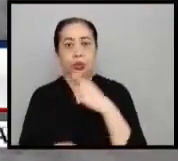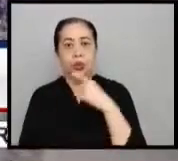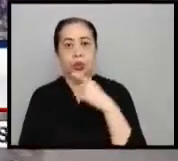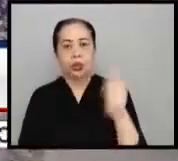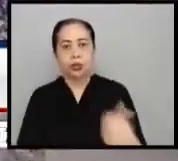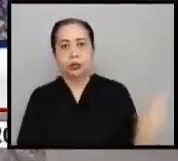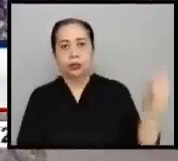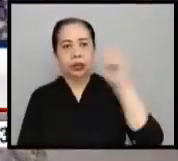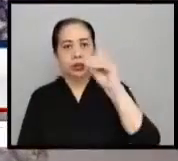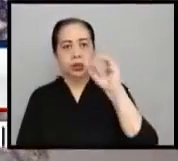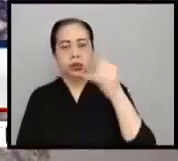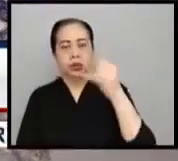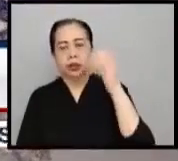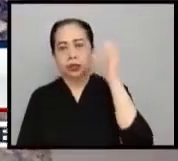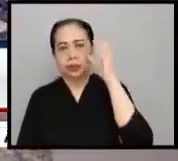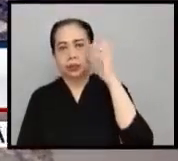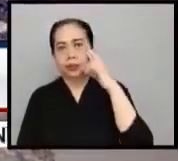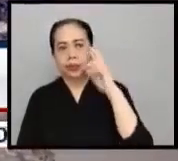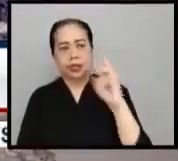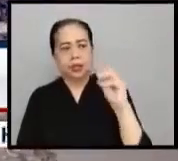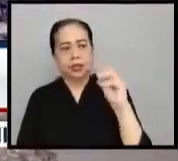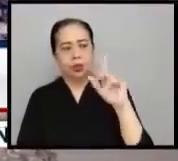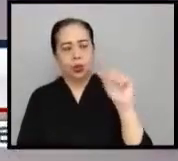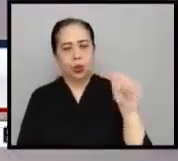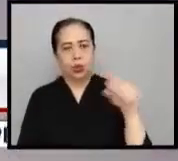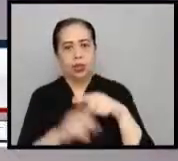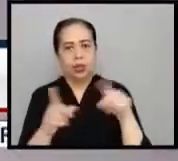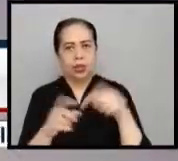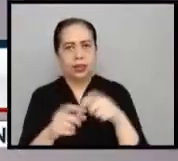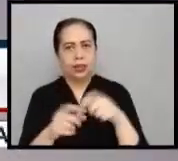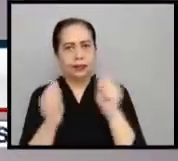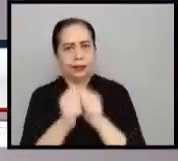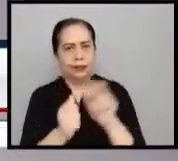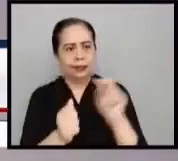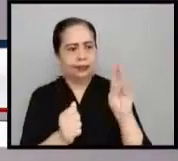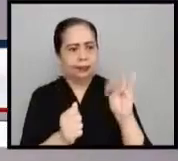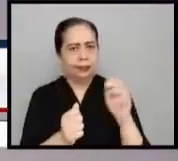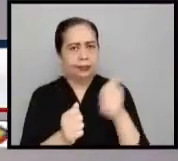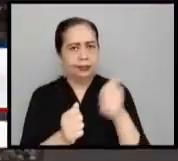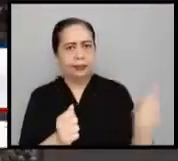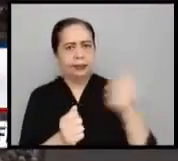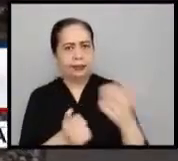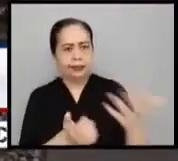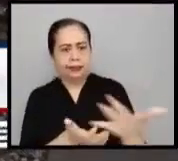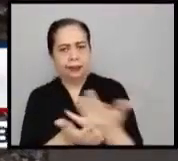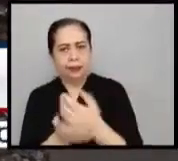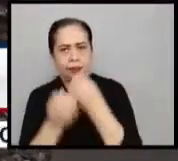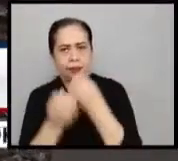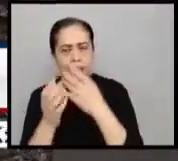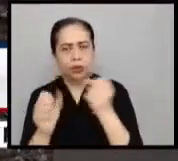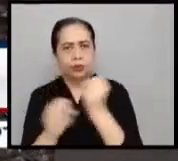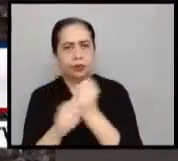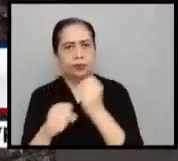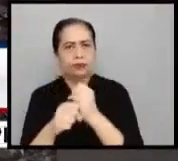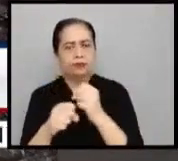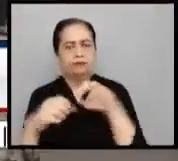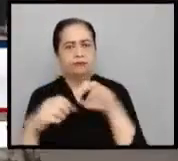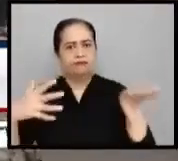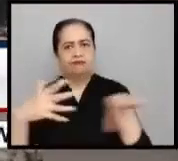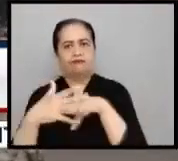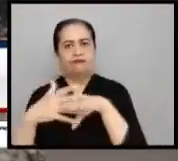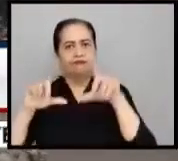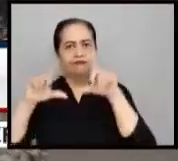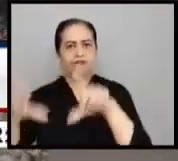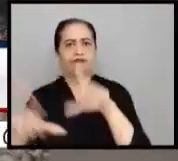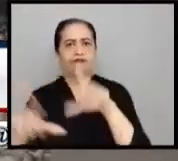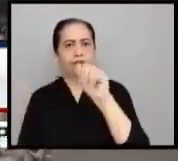Remulla, katuwang nila ang Philippine Coast Guard at National Bureau of Investigation sa pagkalap ng impormasyon para bumuo ng kasong isasampa. Kailangan may